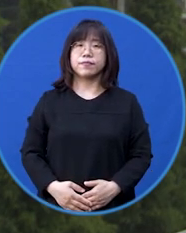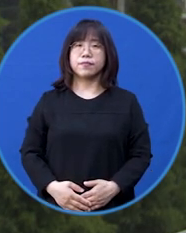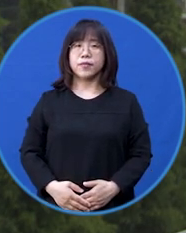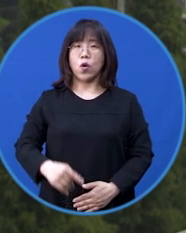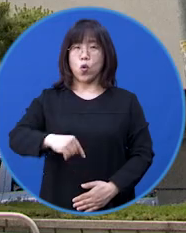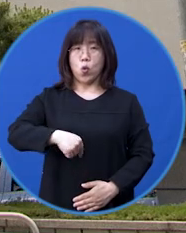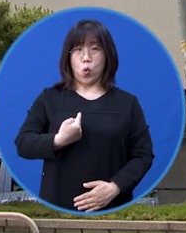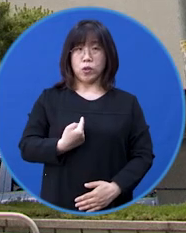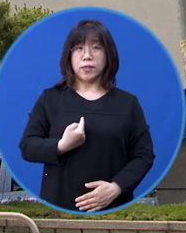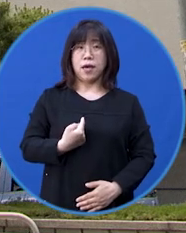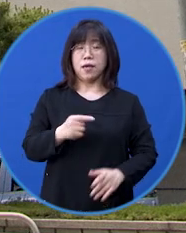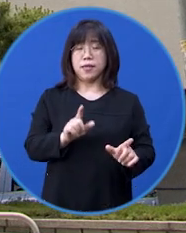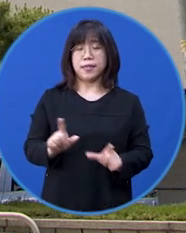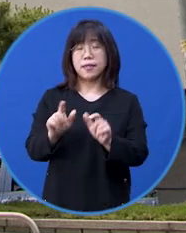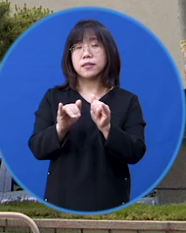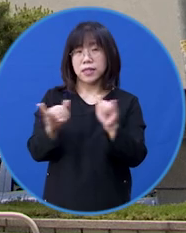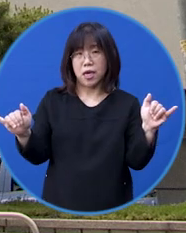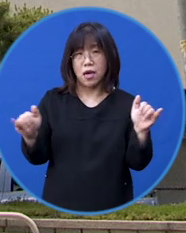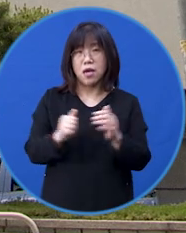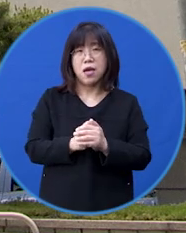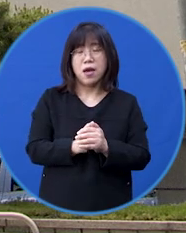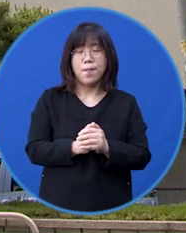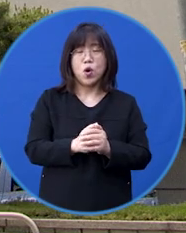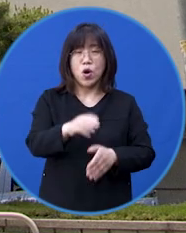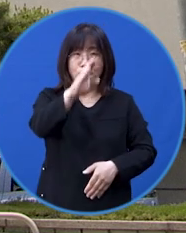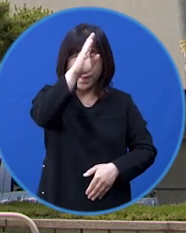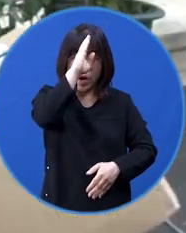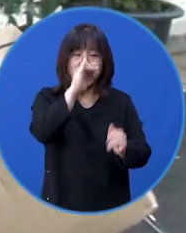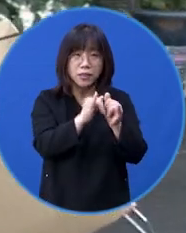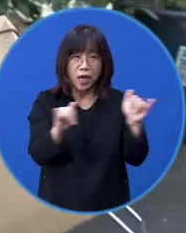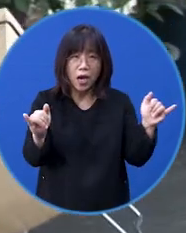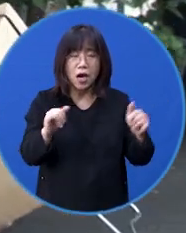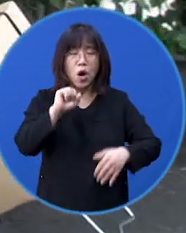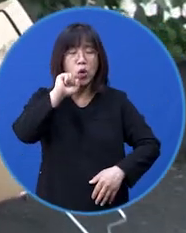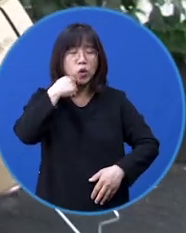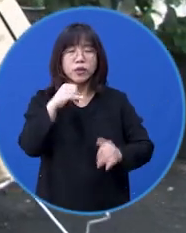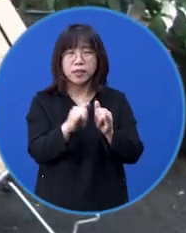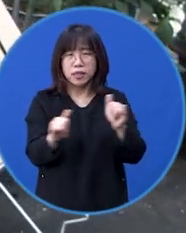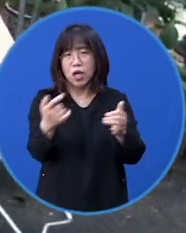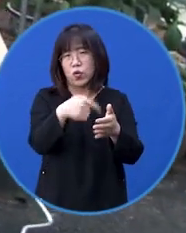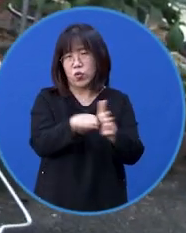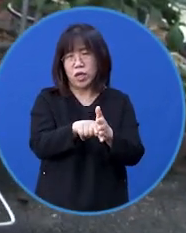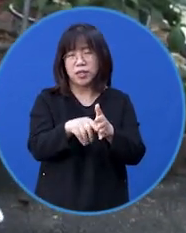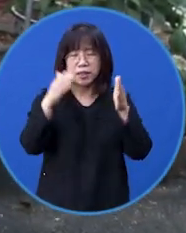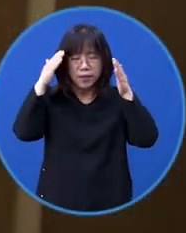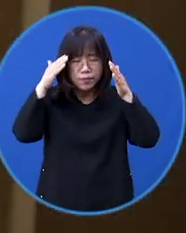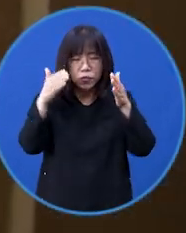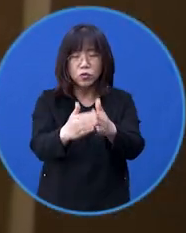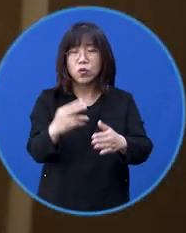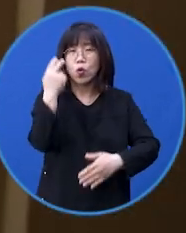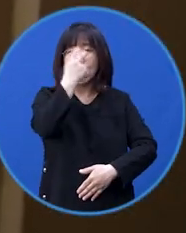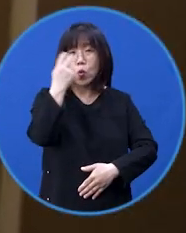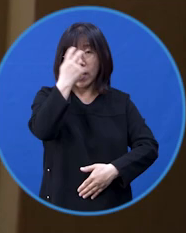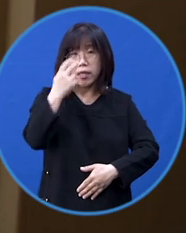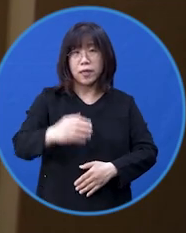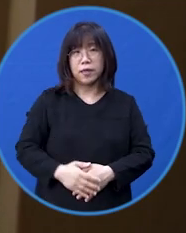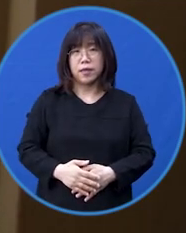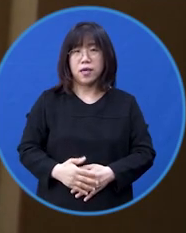다하겠습니다. 독거어르신, 만성질환자 등 거동이 불편한 취약계층에 대한 집중관리에도